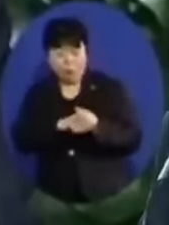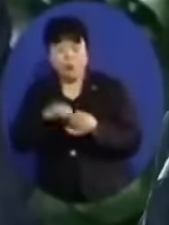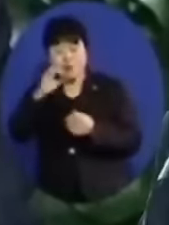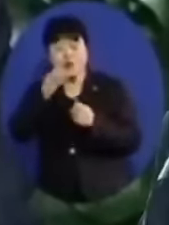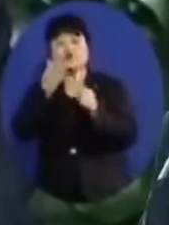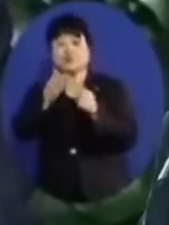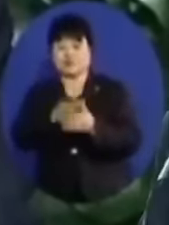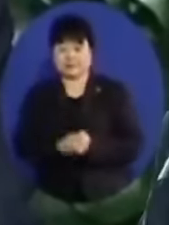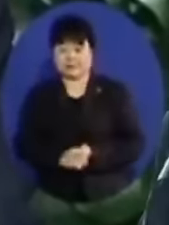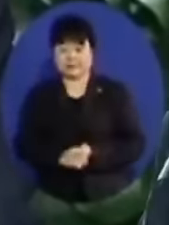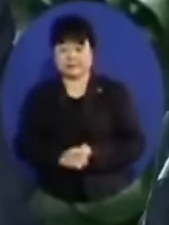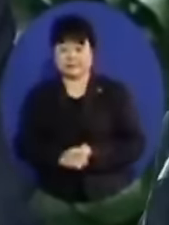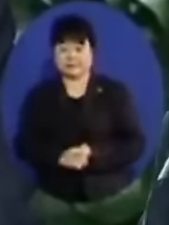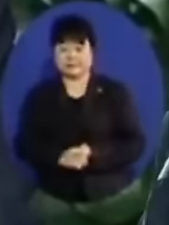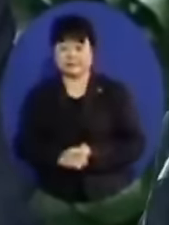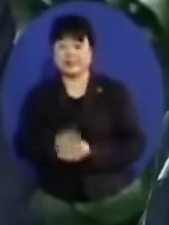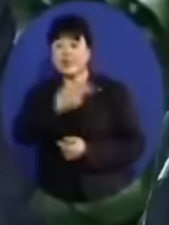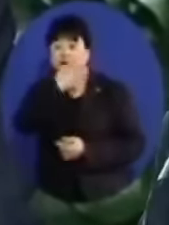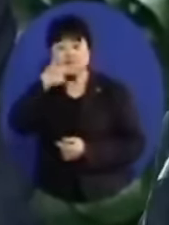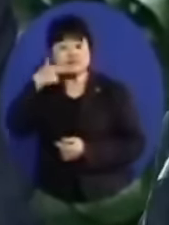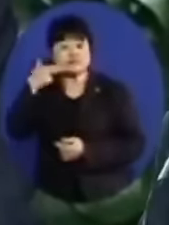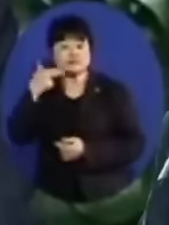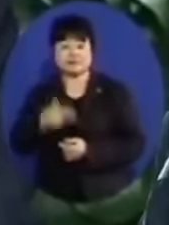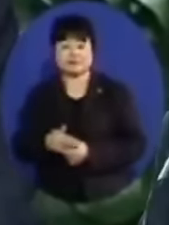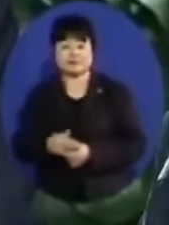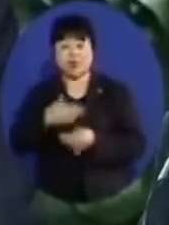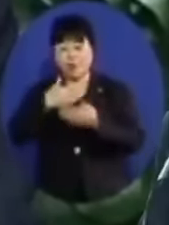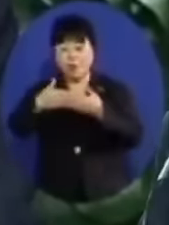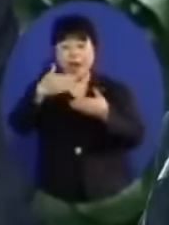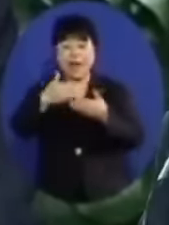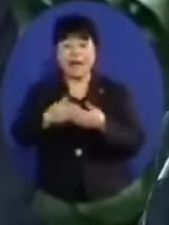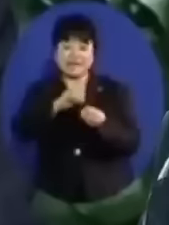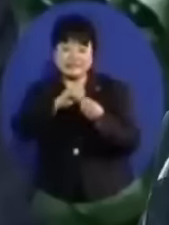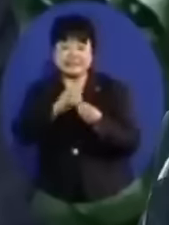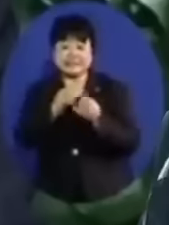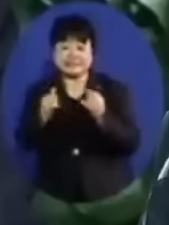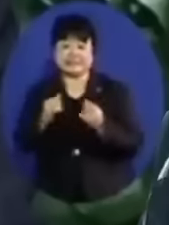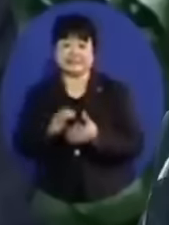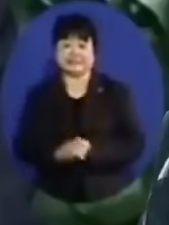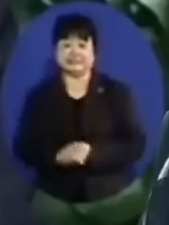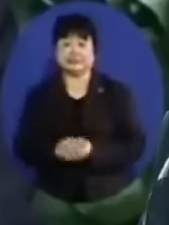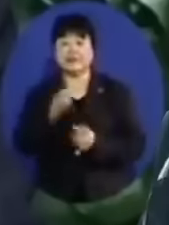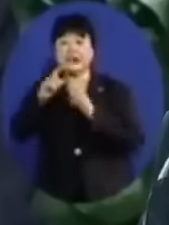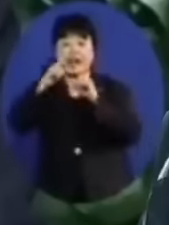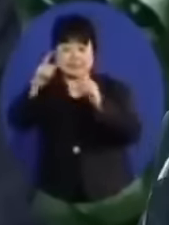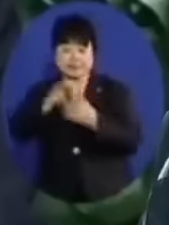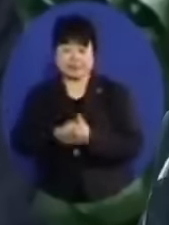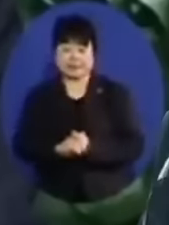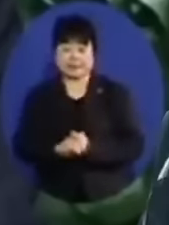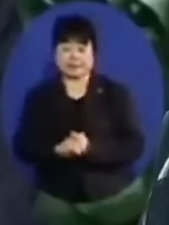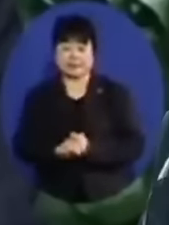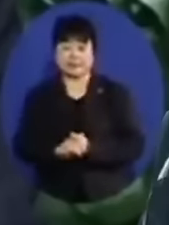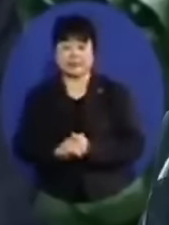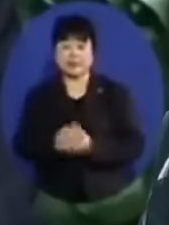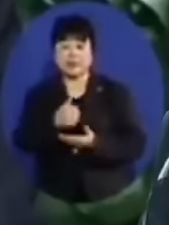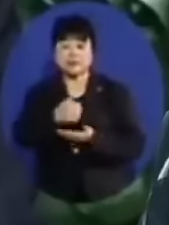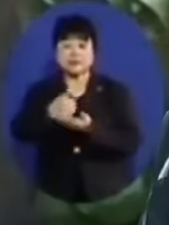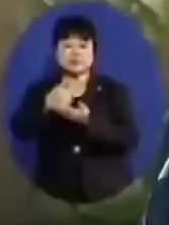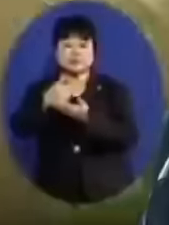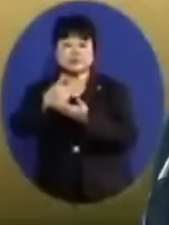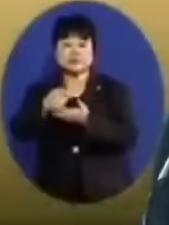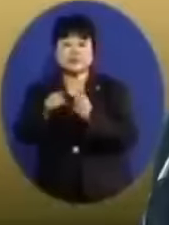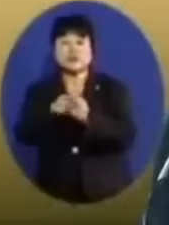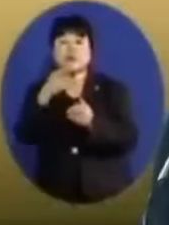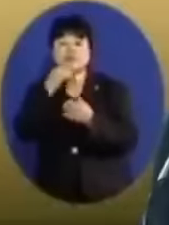것입니다. 영국의 화가이자 시인인 로제티는 이렇게 말했습니다. 무신론자의 가장